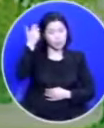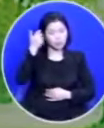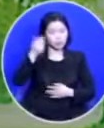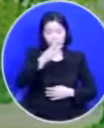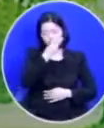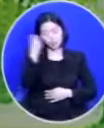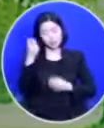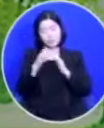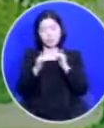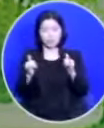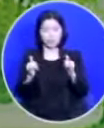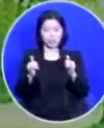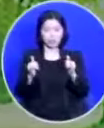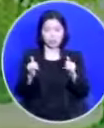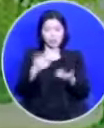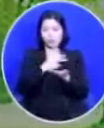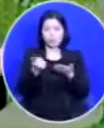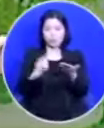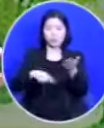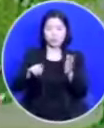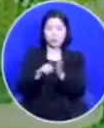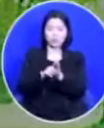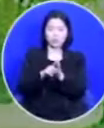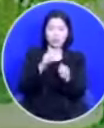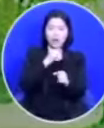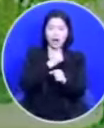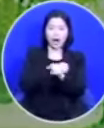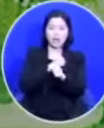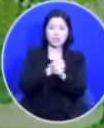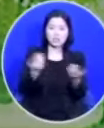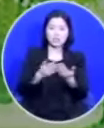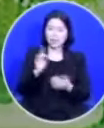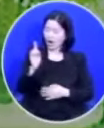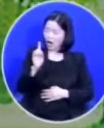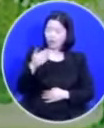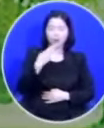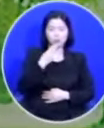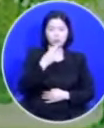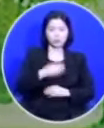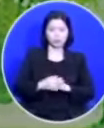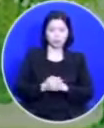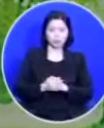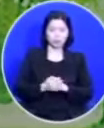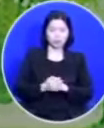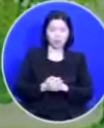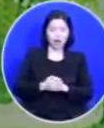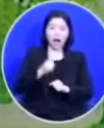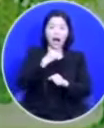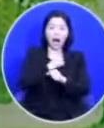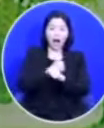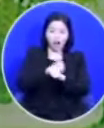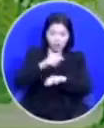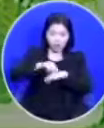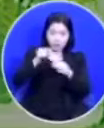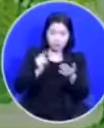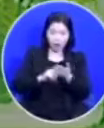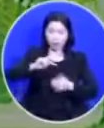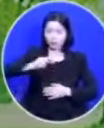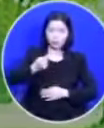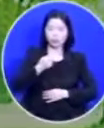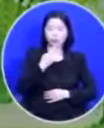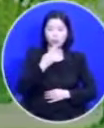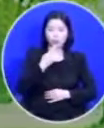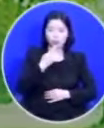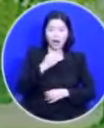사람은 주님을 위해서 아무것도 하는 일이 없습니다 한류는 마음도 없고 할 수 있는 여건도